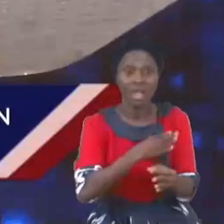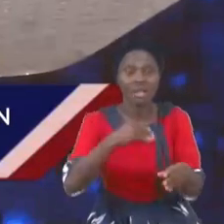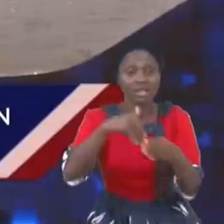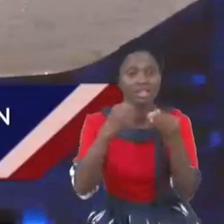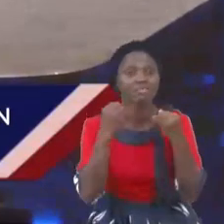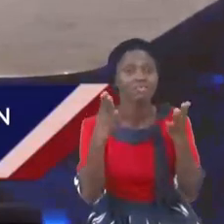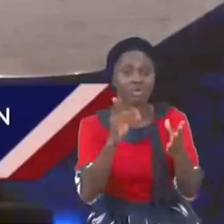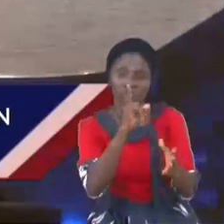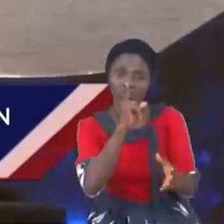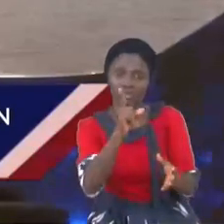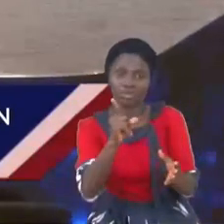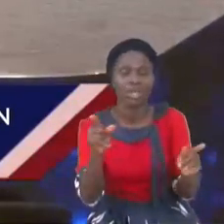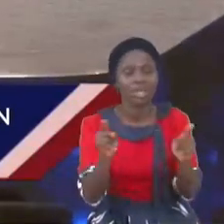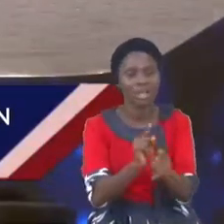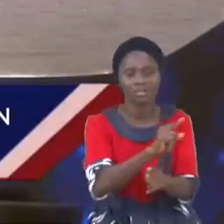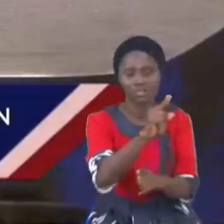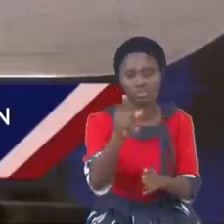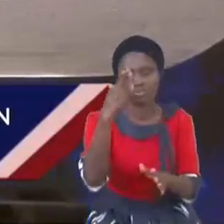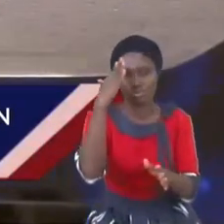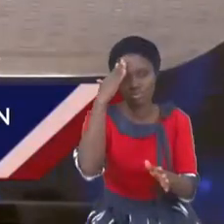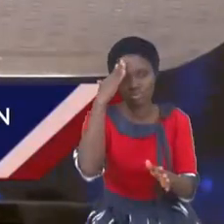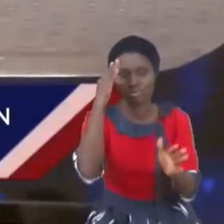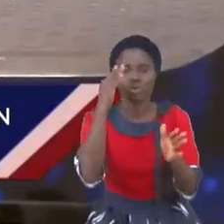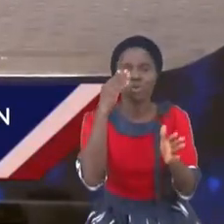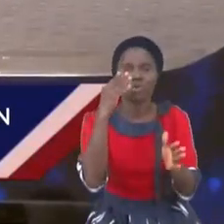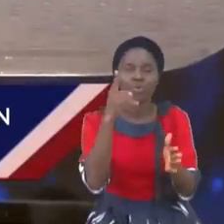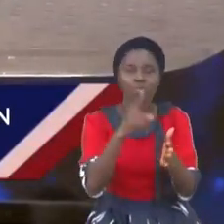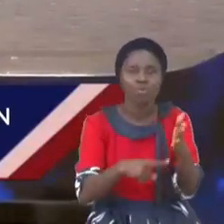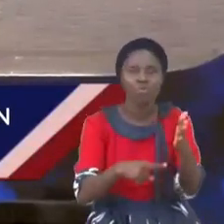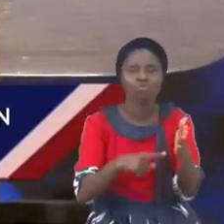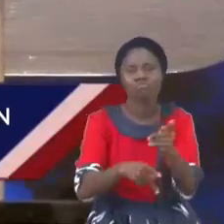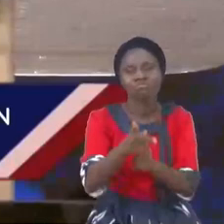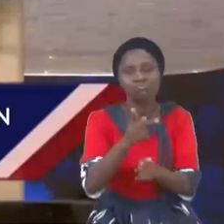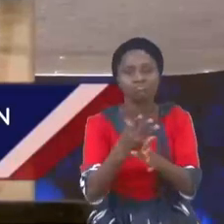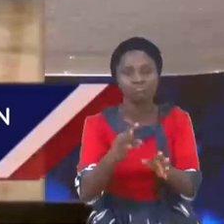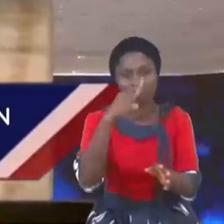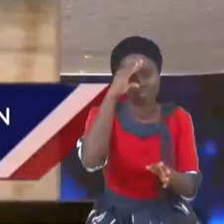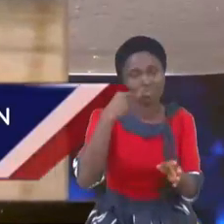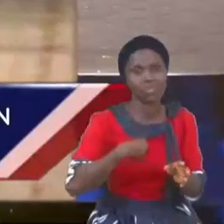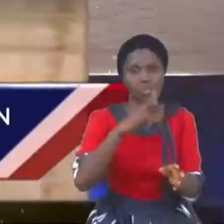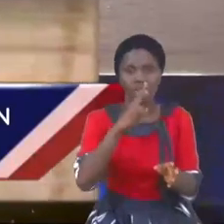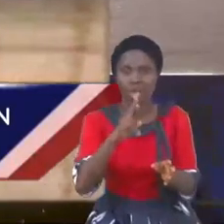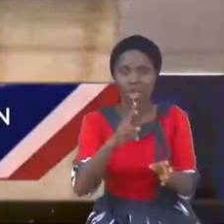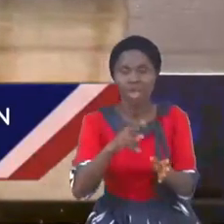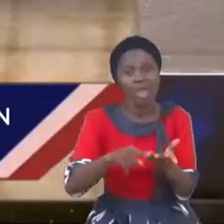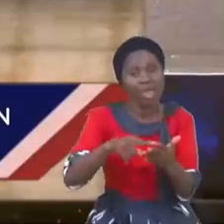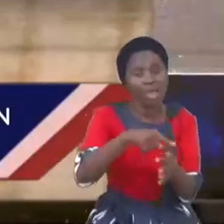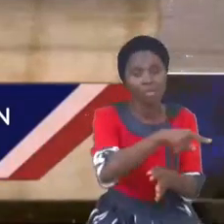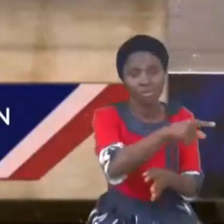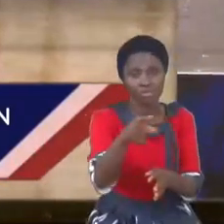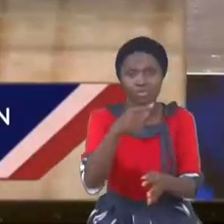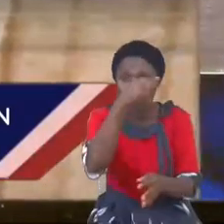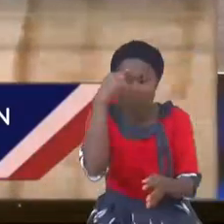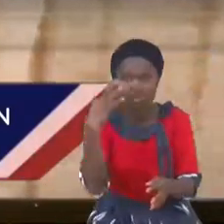vous ayant pas été prêché en paroles seulement, mais avec puissance, avec l'Esprit Saint et avec une pleine